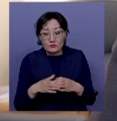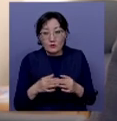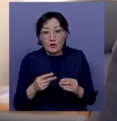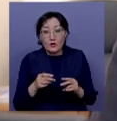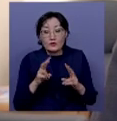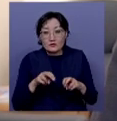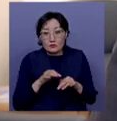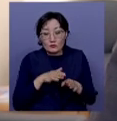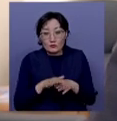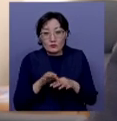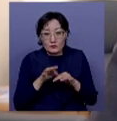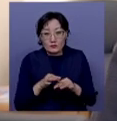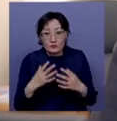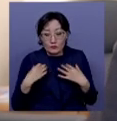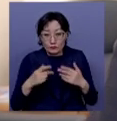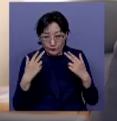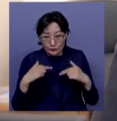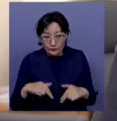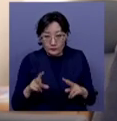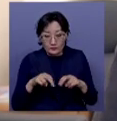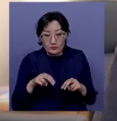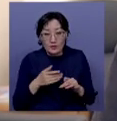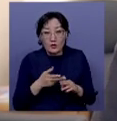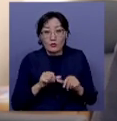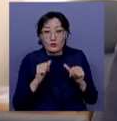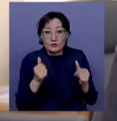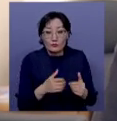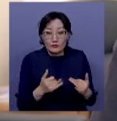өткізгенге дейін, олардың денсаулығын тексеріп болғанға дейін оқшаулауға бүгін даярмыз.